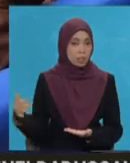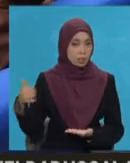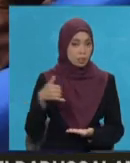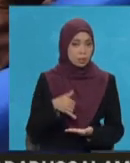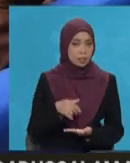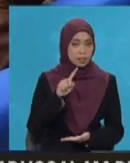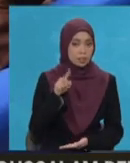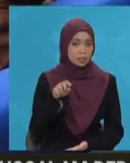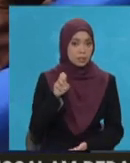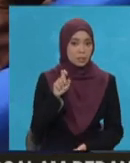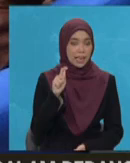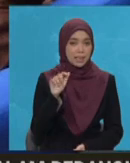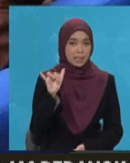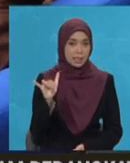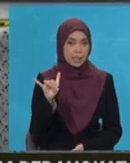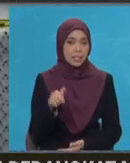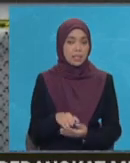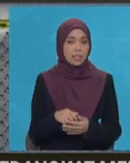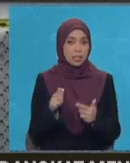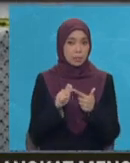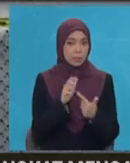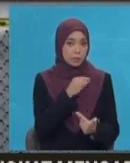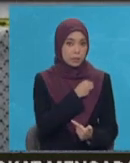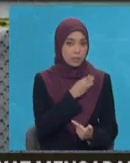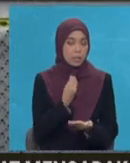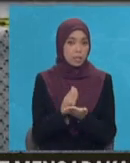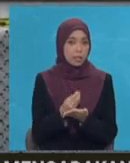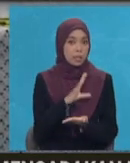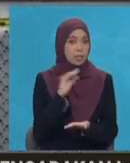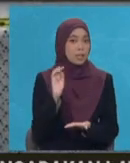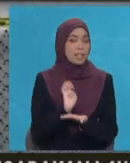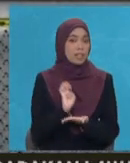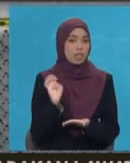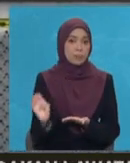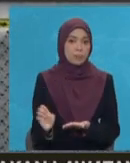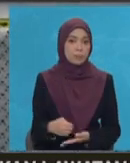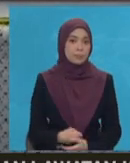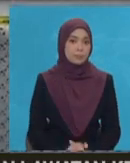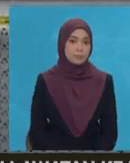pengendaraan Menteri Keuangan dan ekonomi fiskal